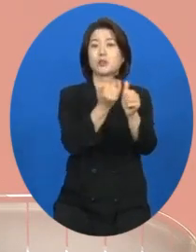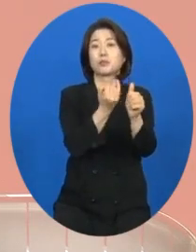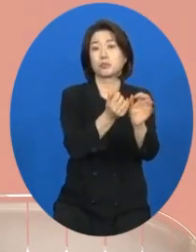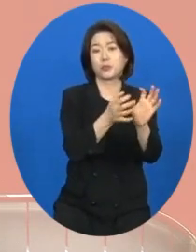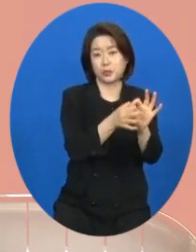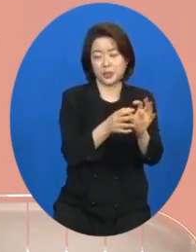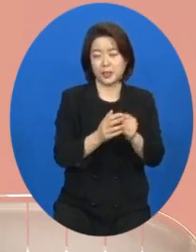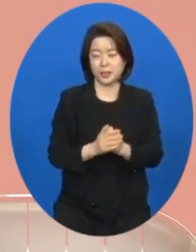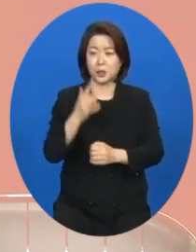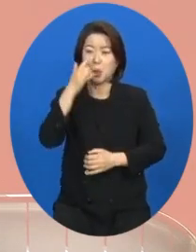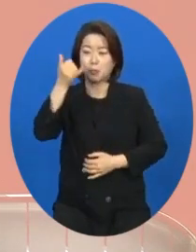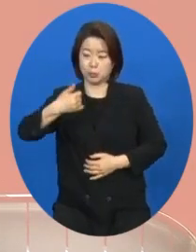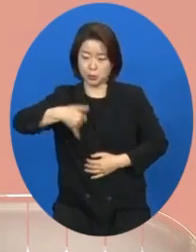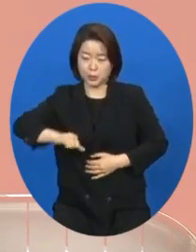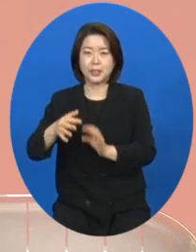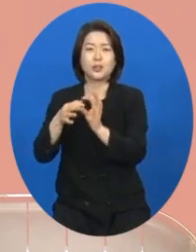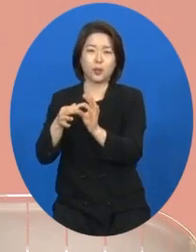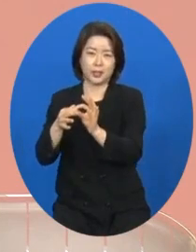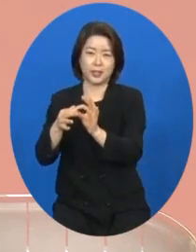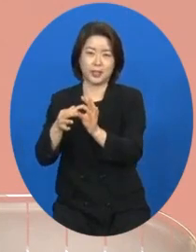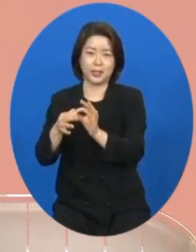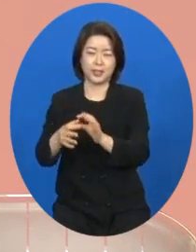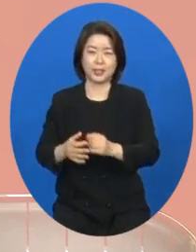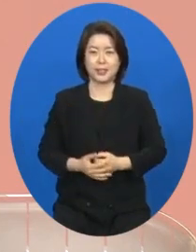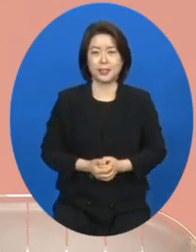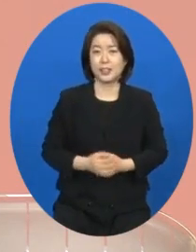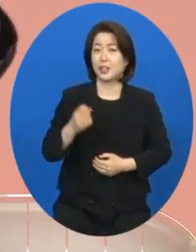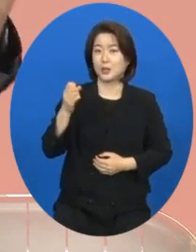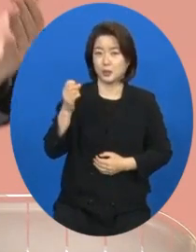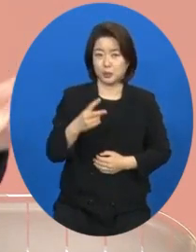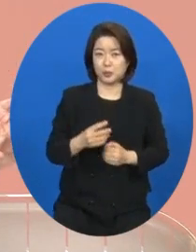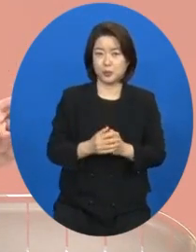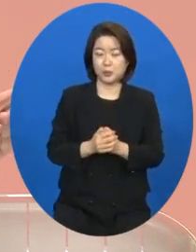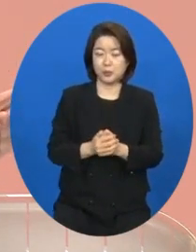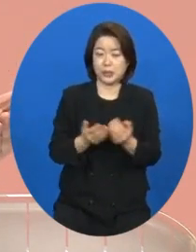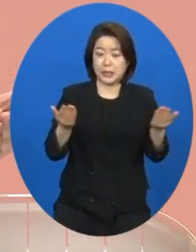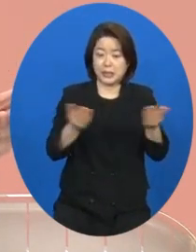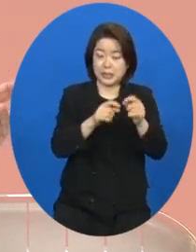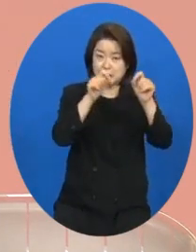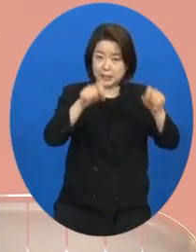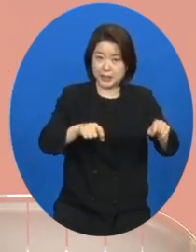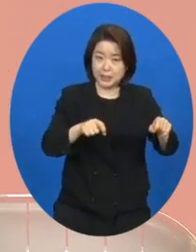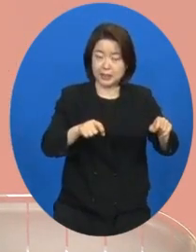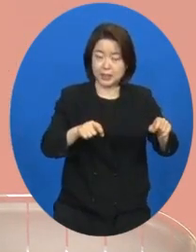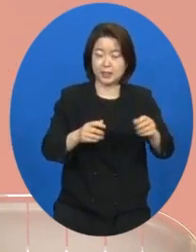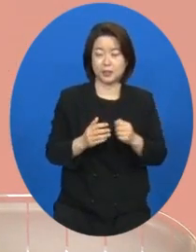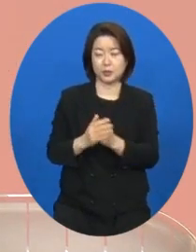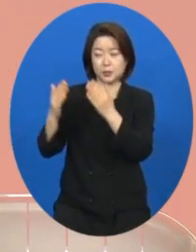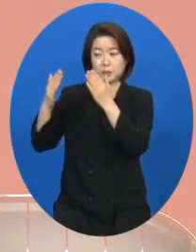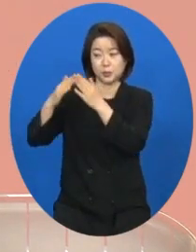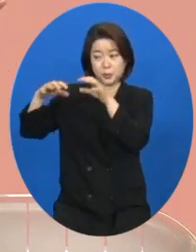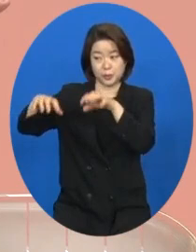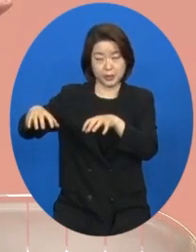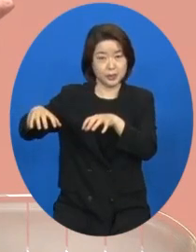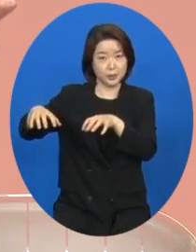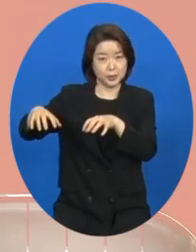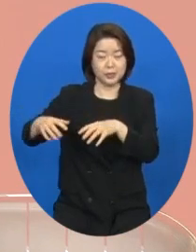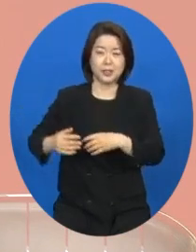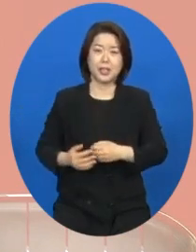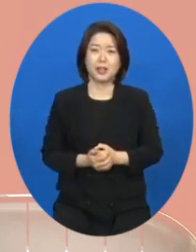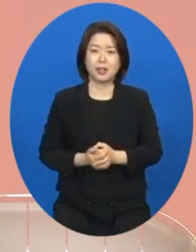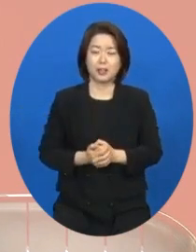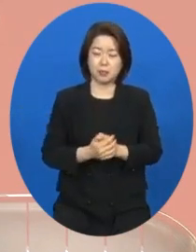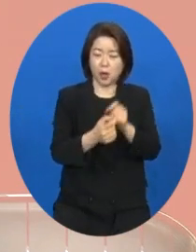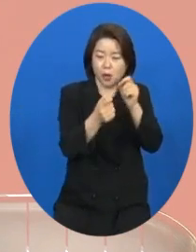그렇고 부모자녀관계 그리고 직장 동료, 이웃집, 뭐